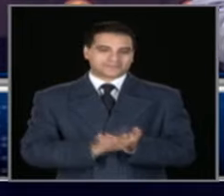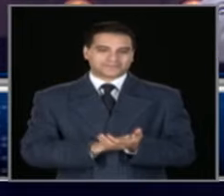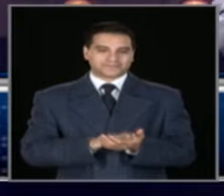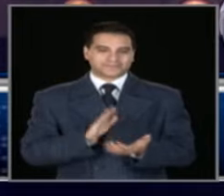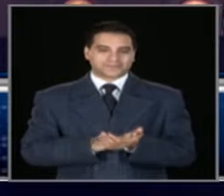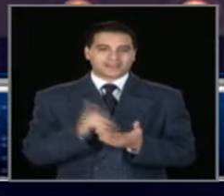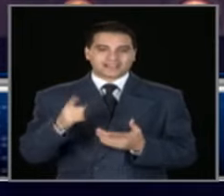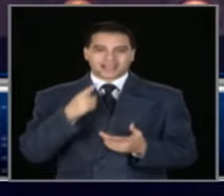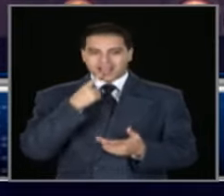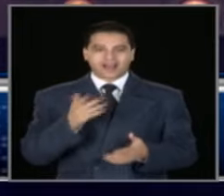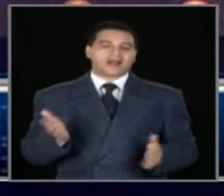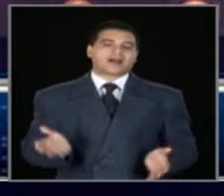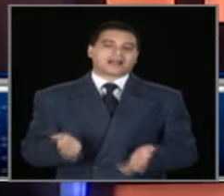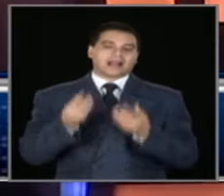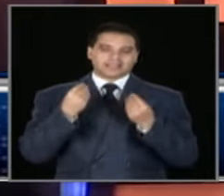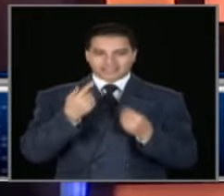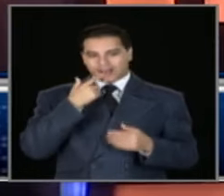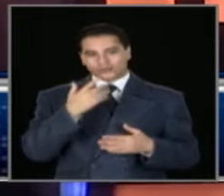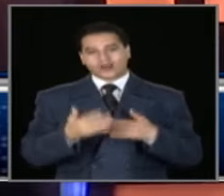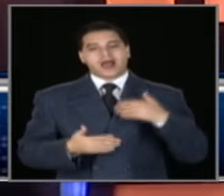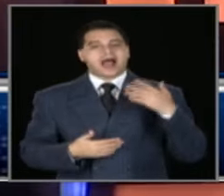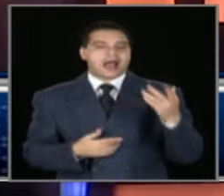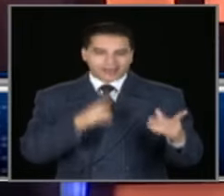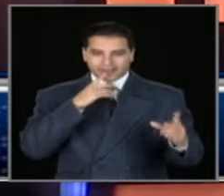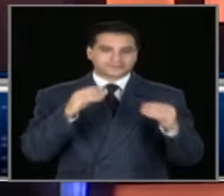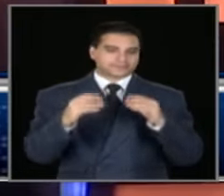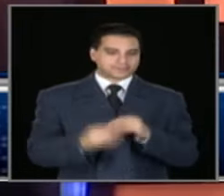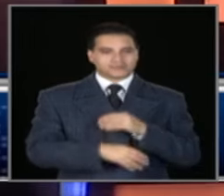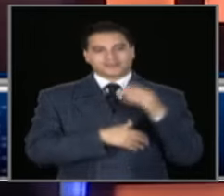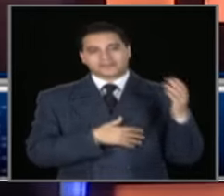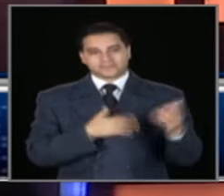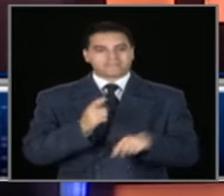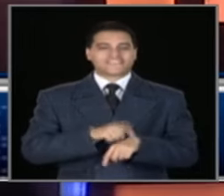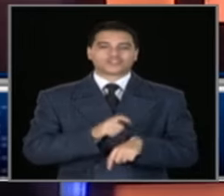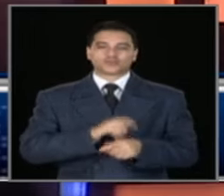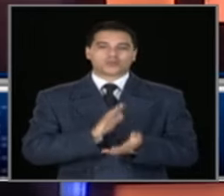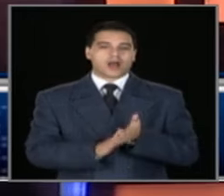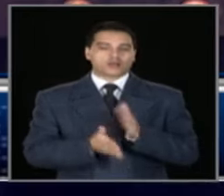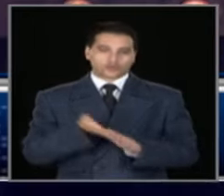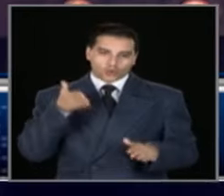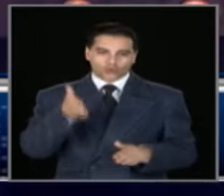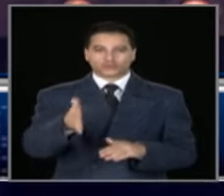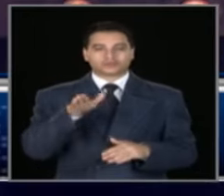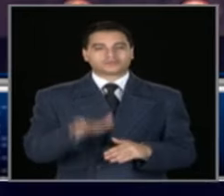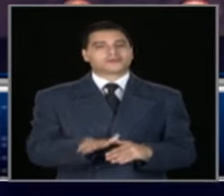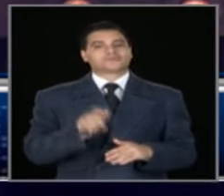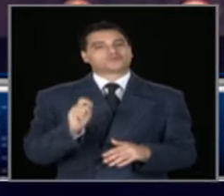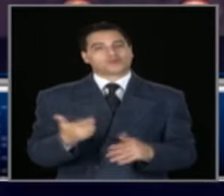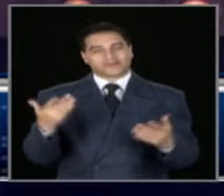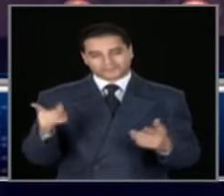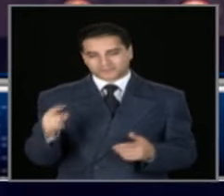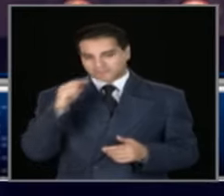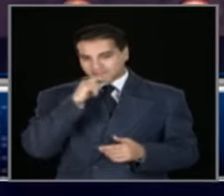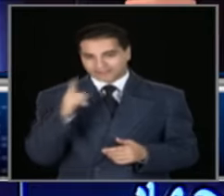انت لسه يا مونيا هتقولي لأحمد ده وليد توفيق؟ مفيش الكلام ده خالص. طبعا يا